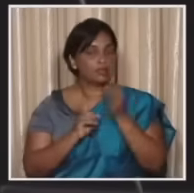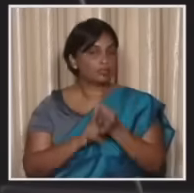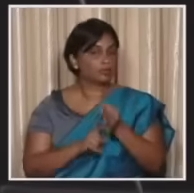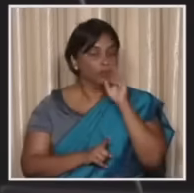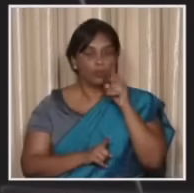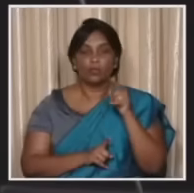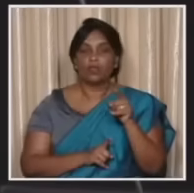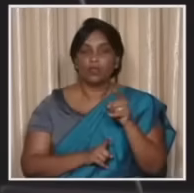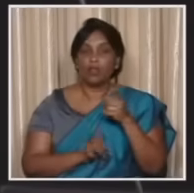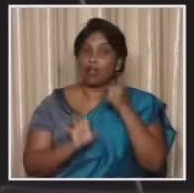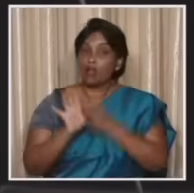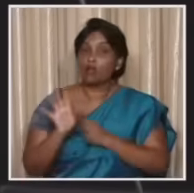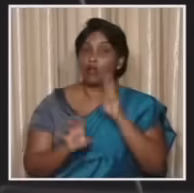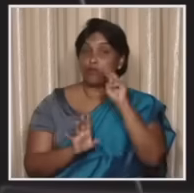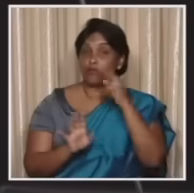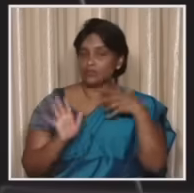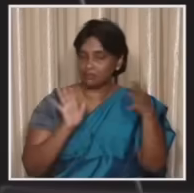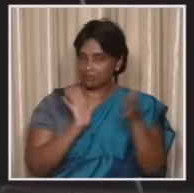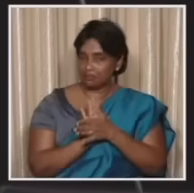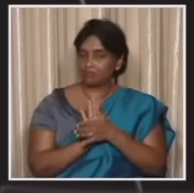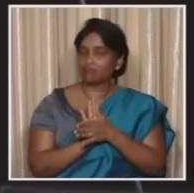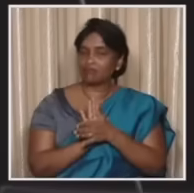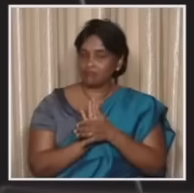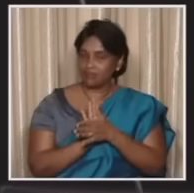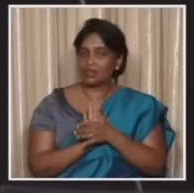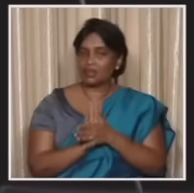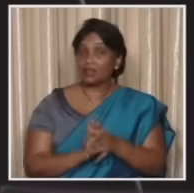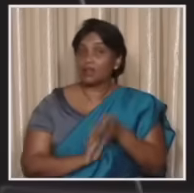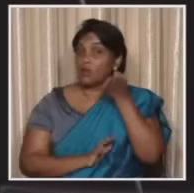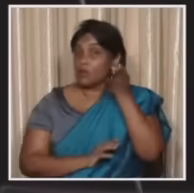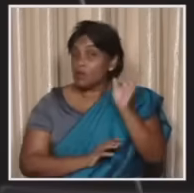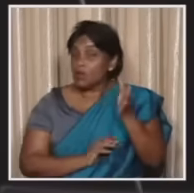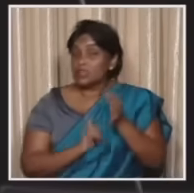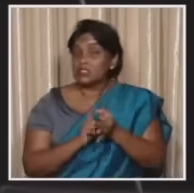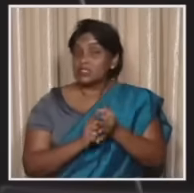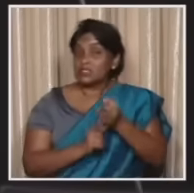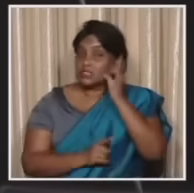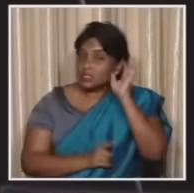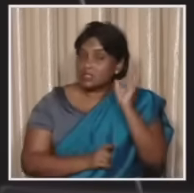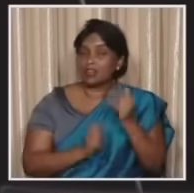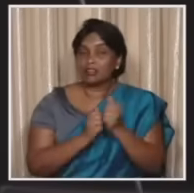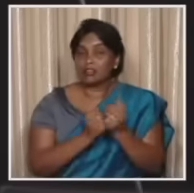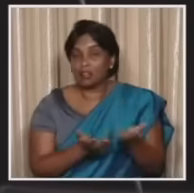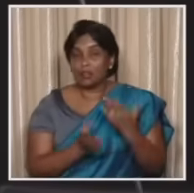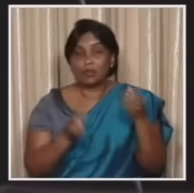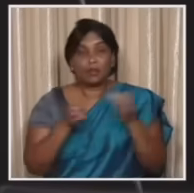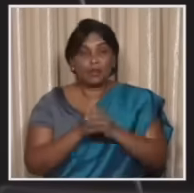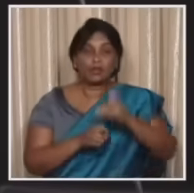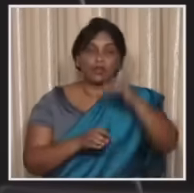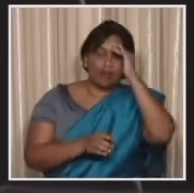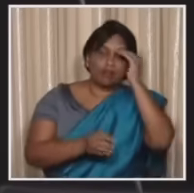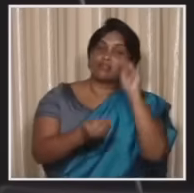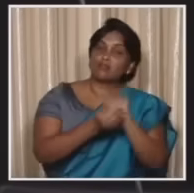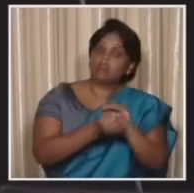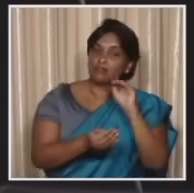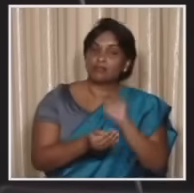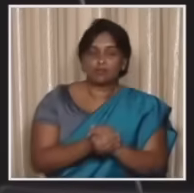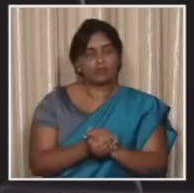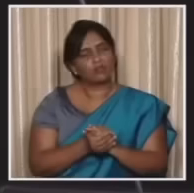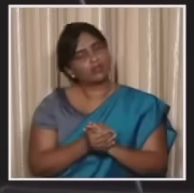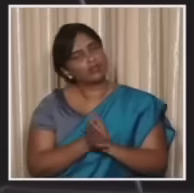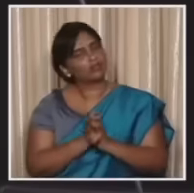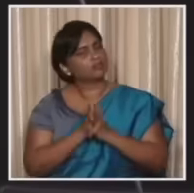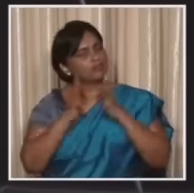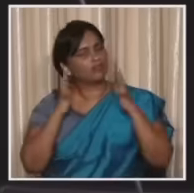ජනාධිපතිතුමා එක්ක අවුරුදු 20ක් හිටපු මිනිස්සු එතුමාව ජනාධිපතිව කරන්න පක්ෂ නායකත්ව රැකගන්න ඔය